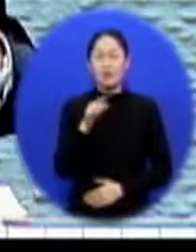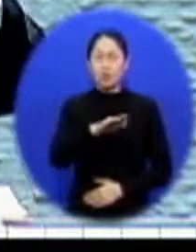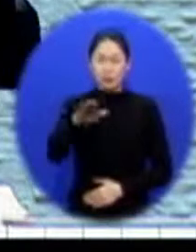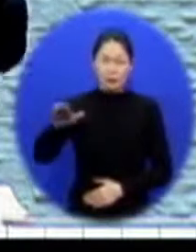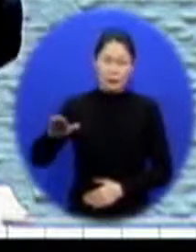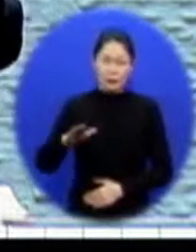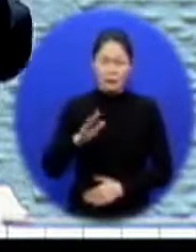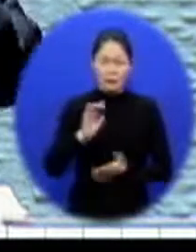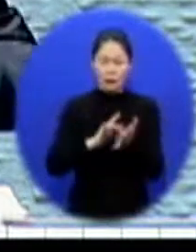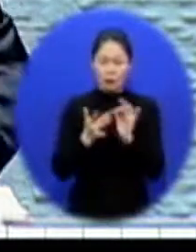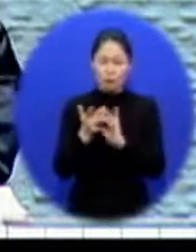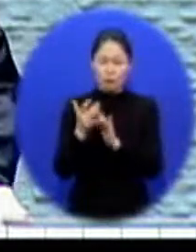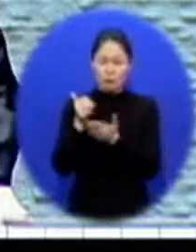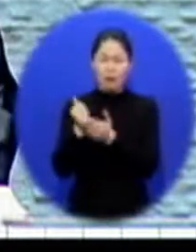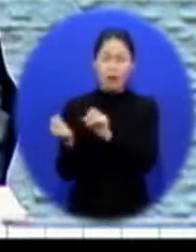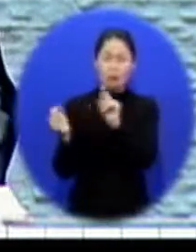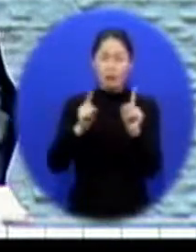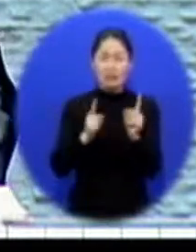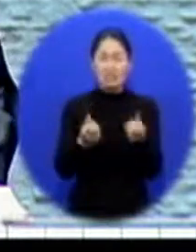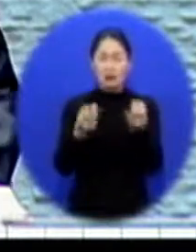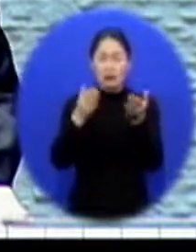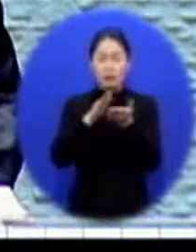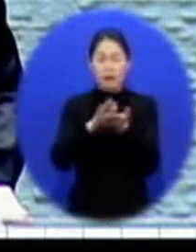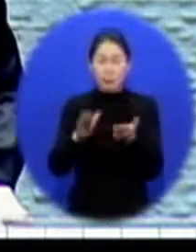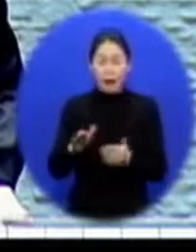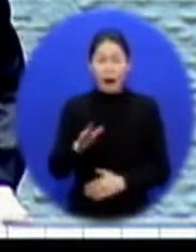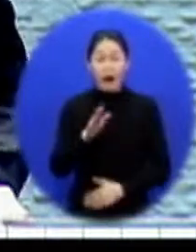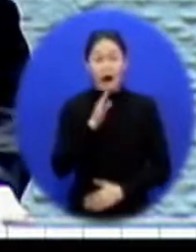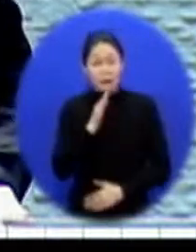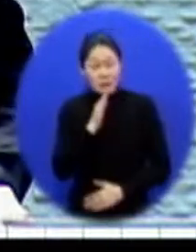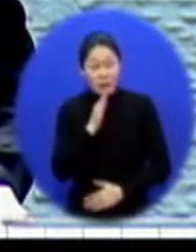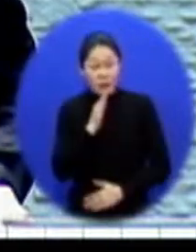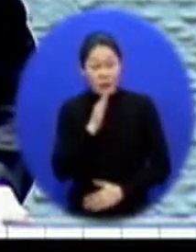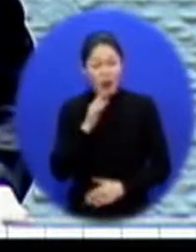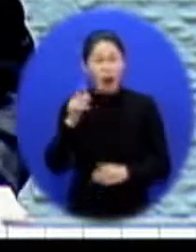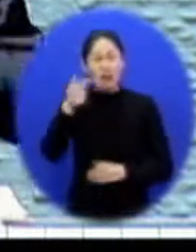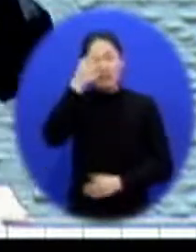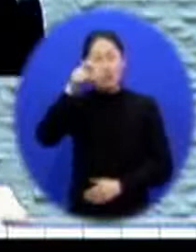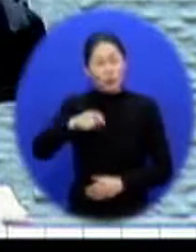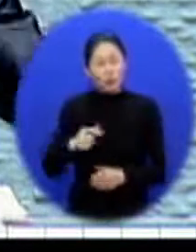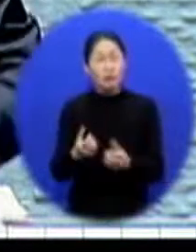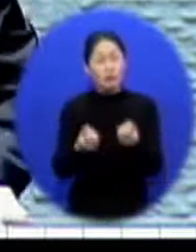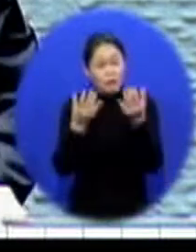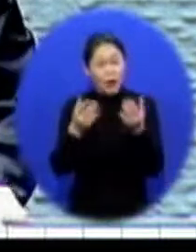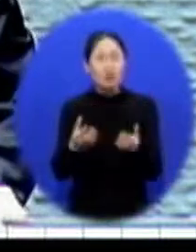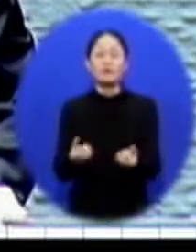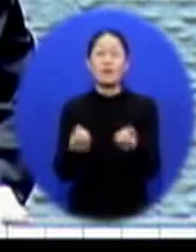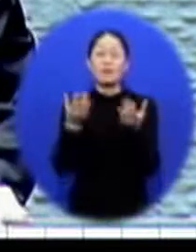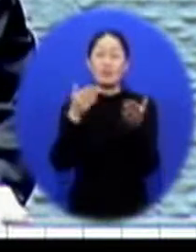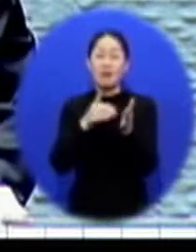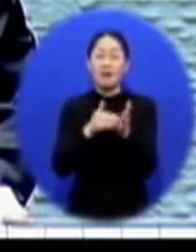우리가 예수님의 부활 재림 니다 라고 이야기하면 아 그래요 기독교 명절이 군요 추가합니다